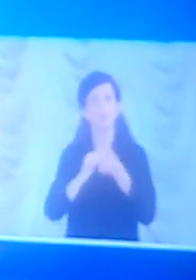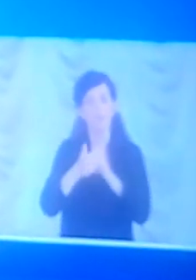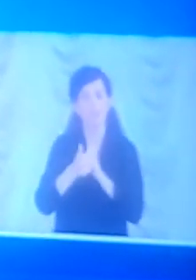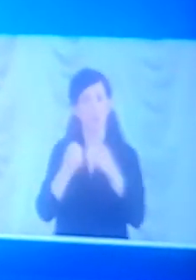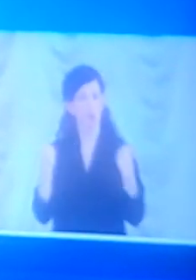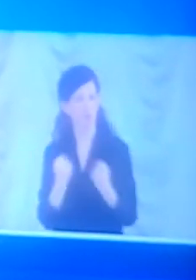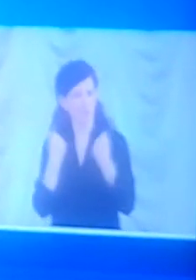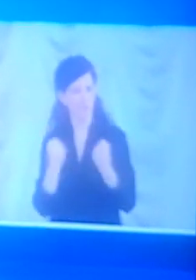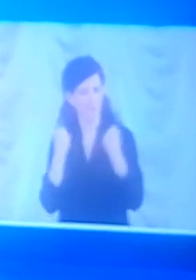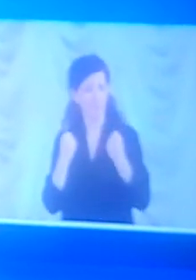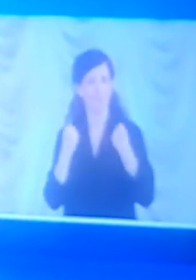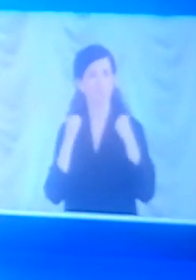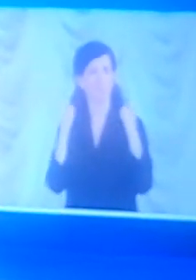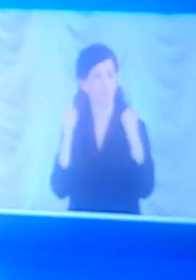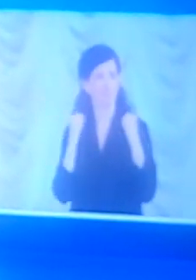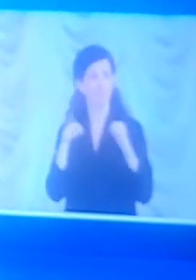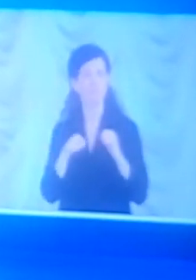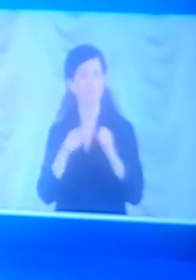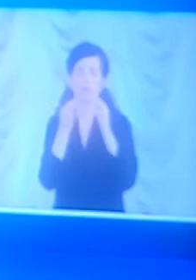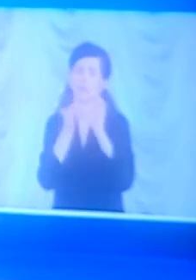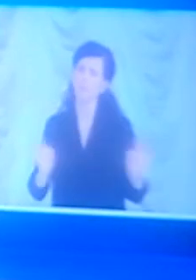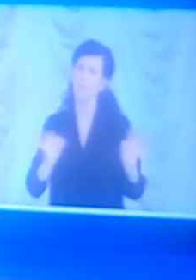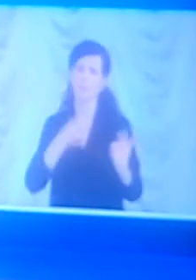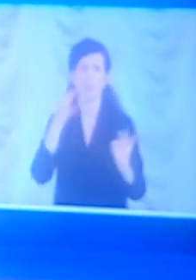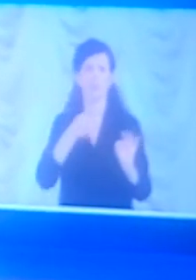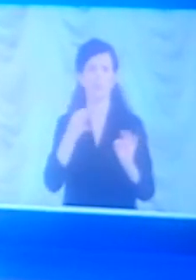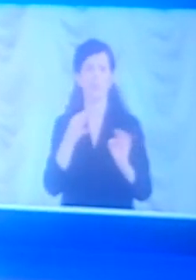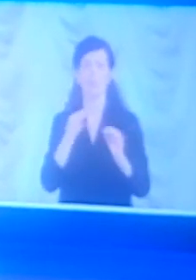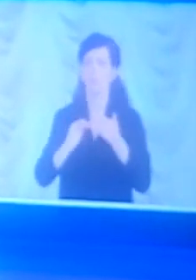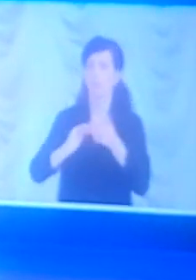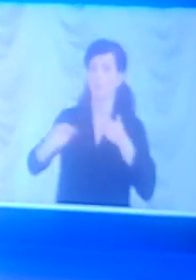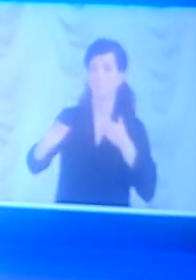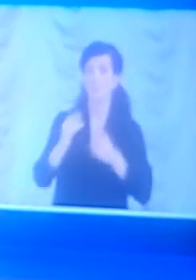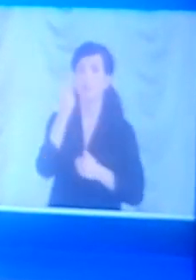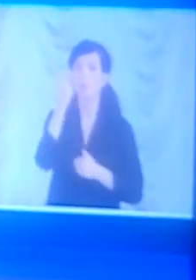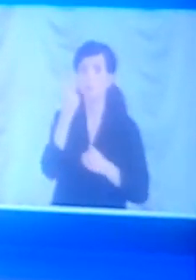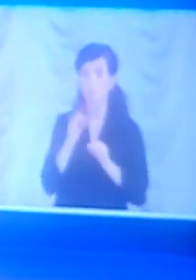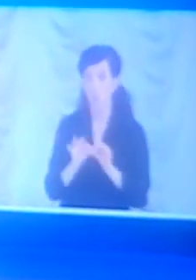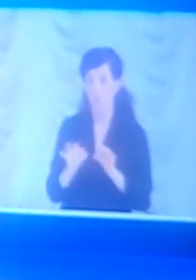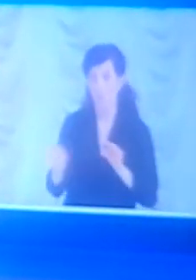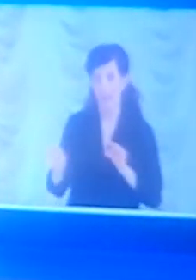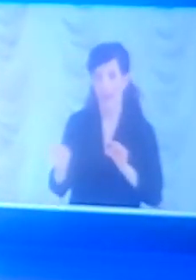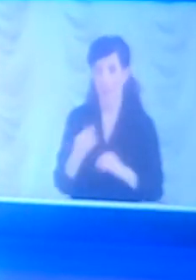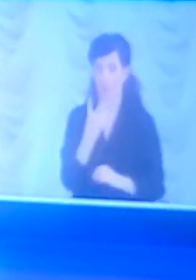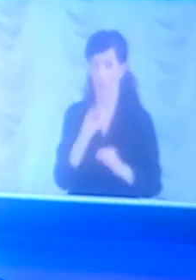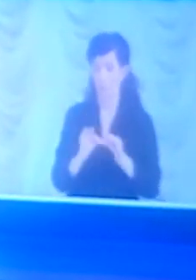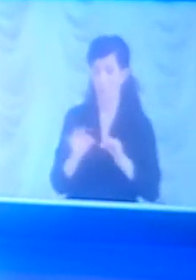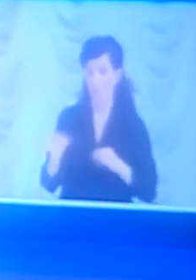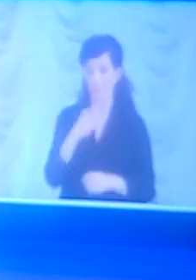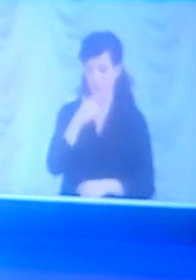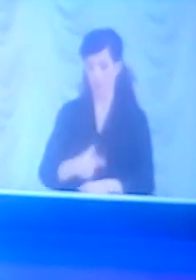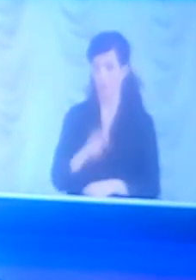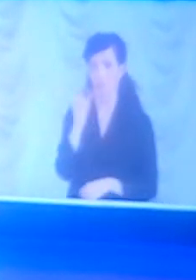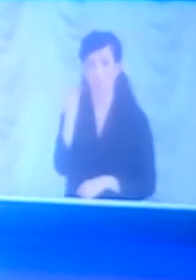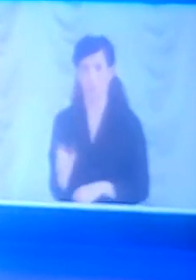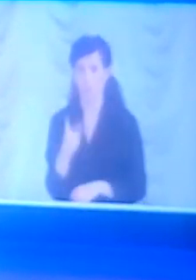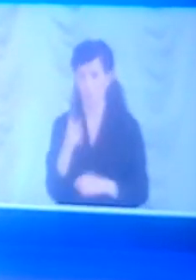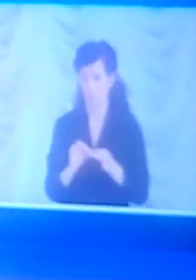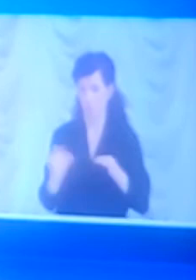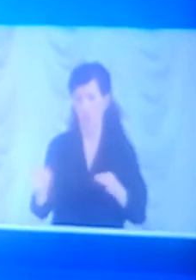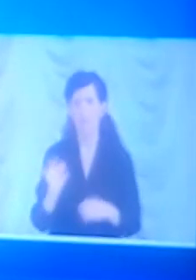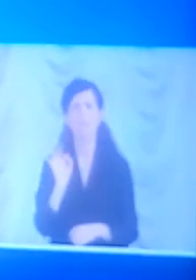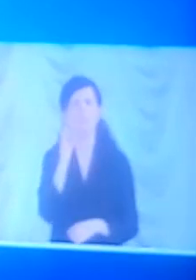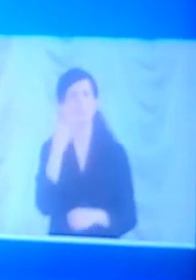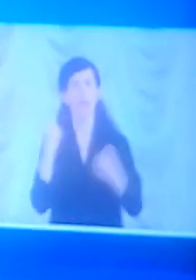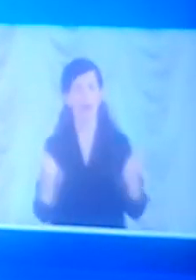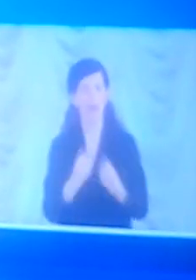dinamica, rispettando la distanza di almeno 2 metri dall'uno all'altro, mentre invece se semplice